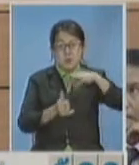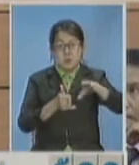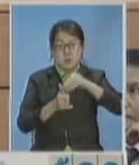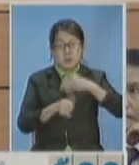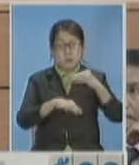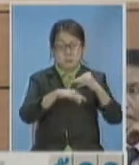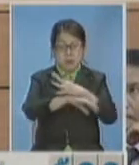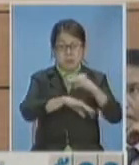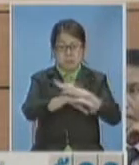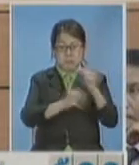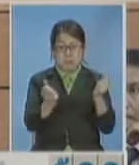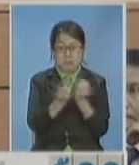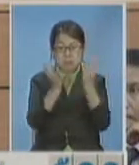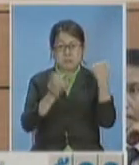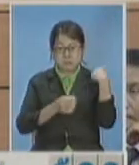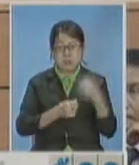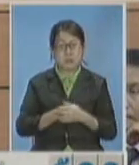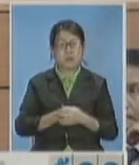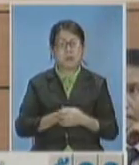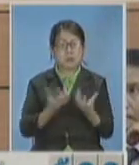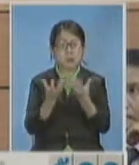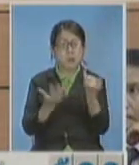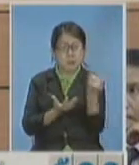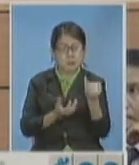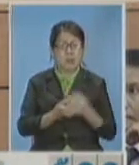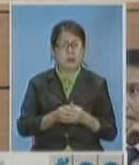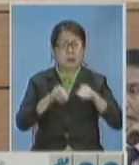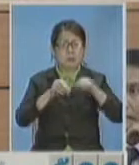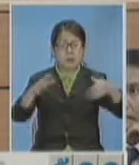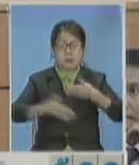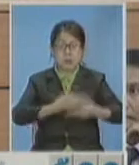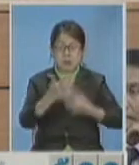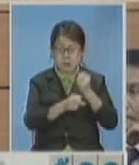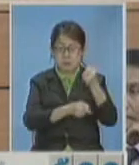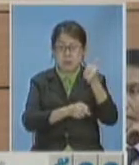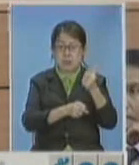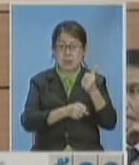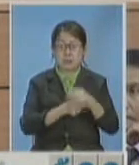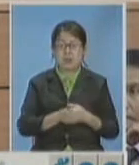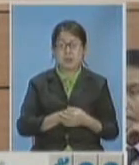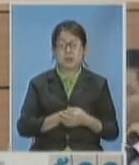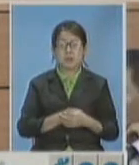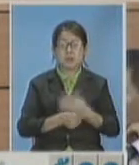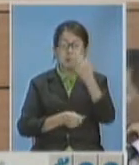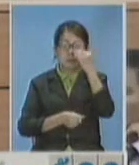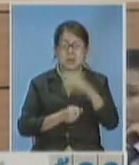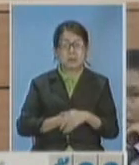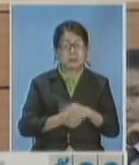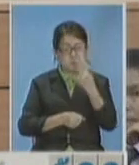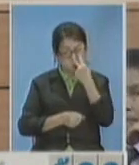รัฐบาลปล่อยสินค้าที่ไร้ประสิทธิภาพอย่างนี้มาจำหน่ายอย่างแพร่หลายได้อย่างไรทำไมไม่ไปดำเนินการ